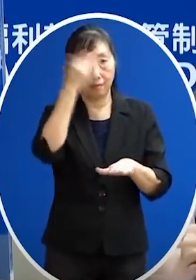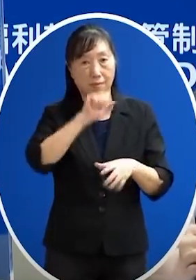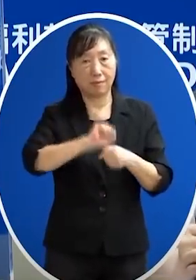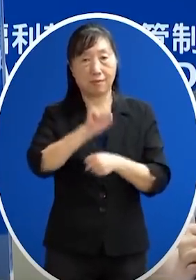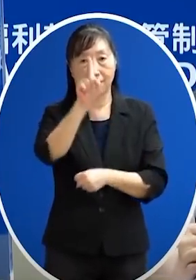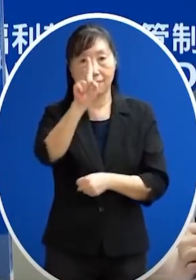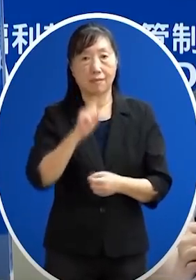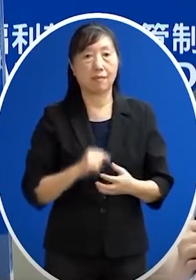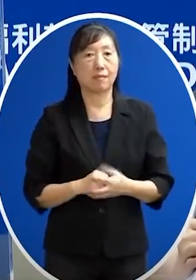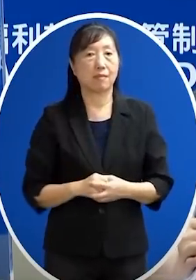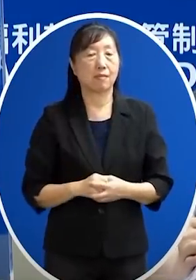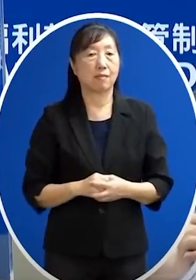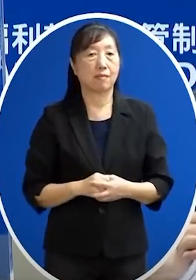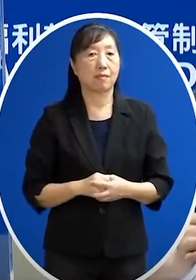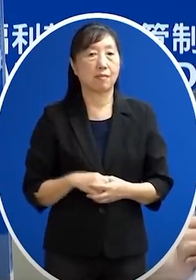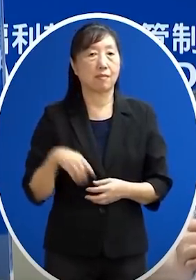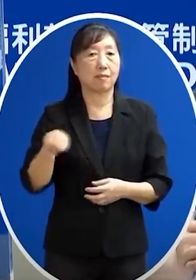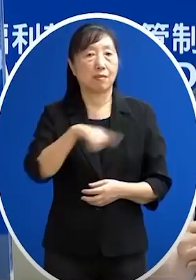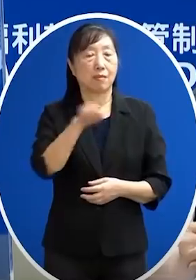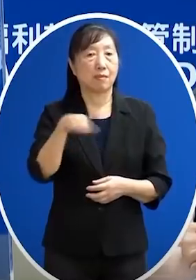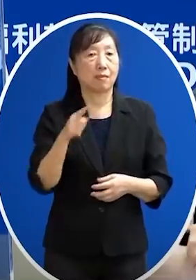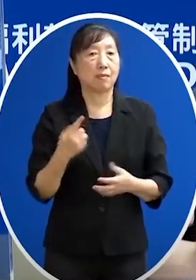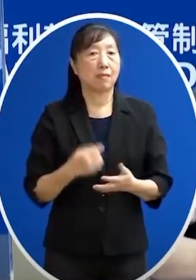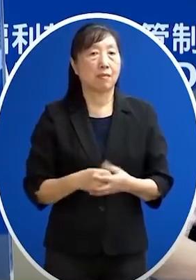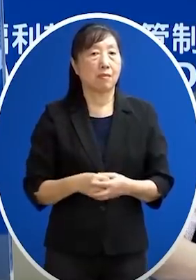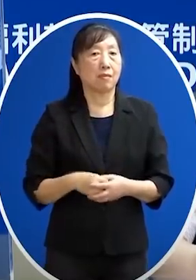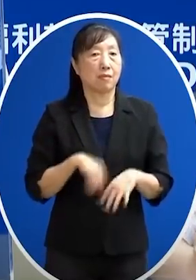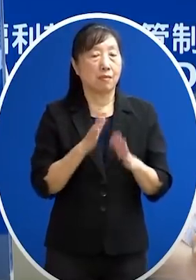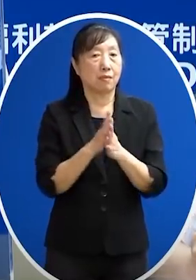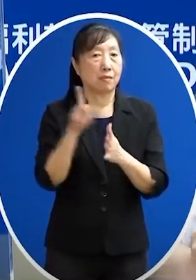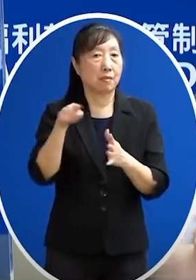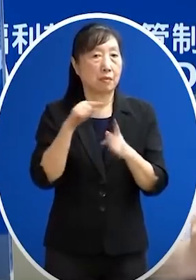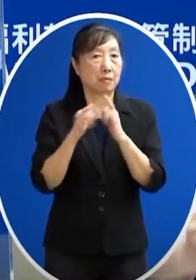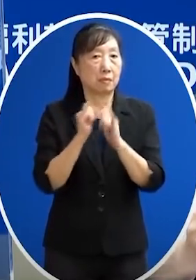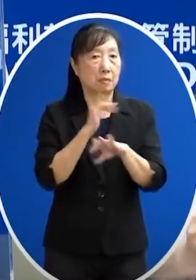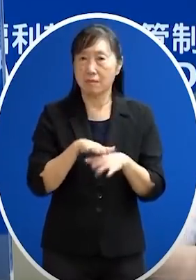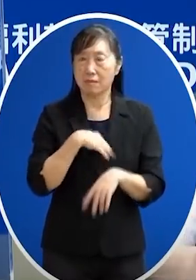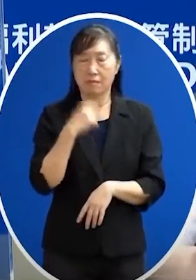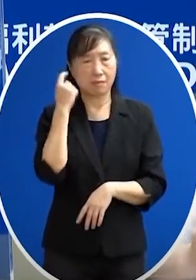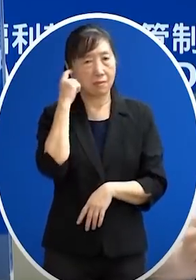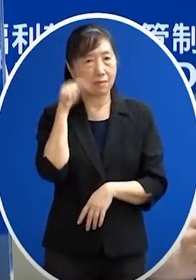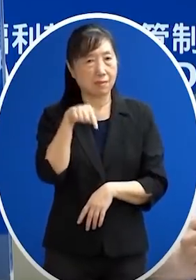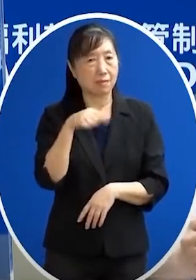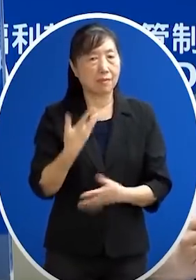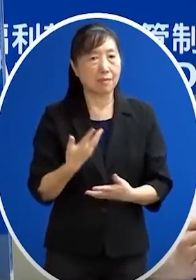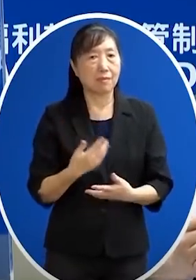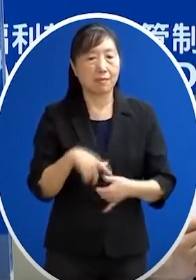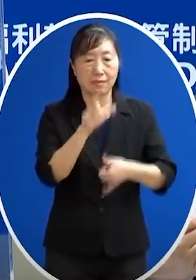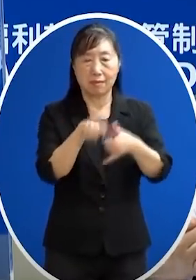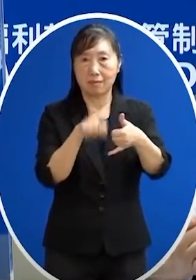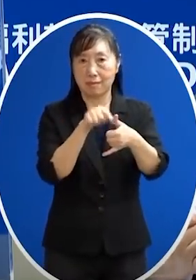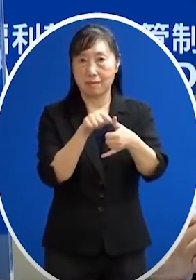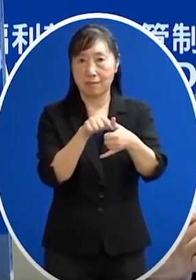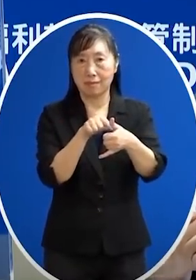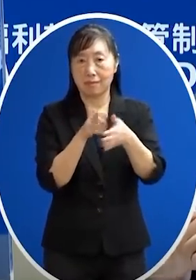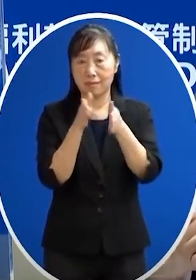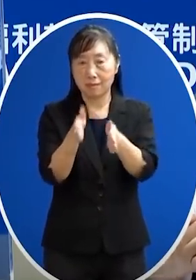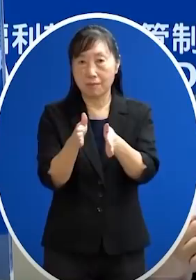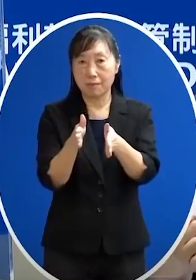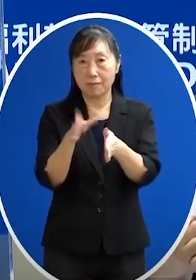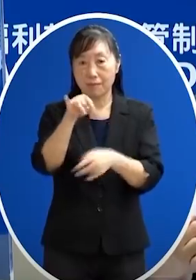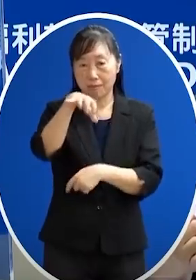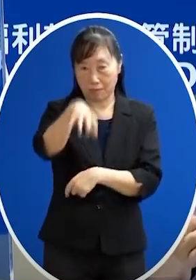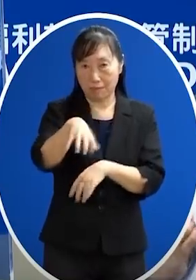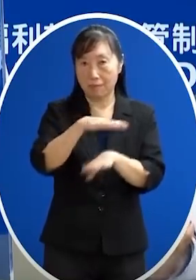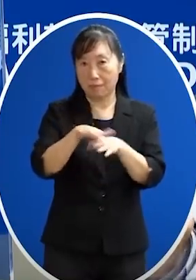例。那大家也，我想云林县的县民也不免有一些担忧。我们认为这案例基本上对于地区上面的